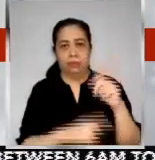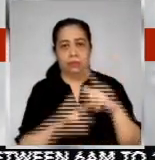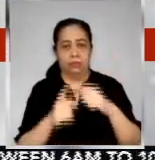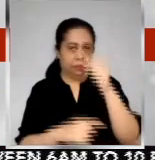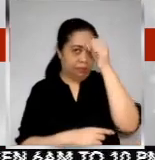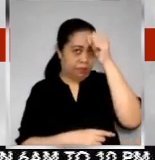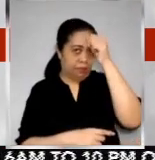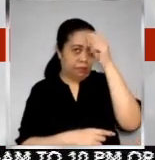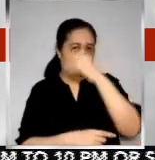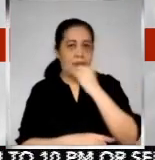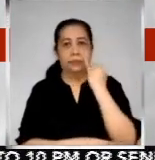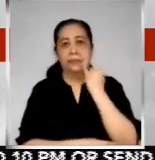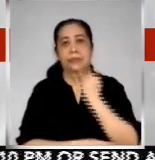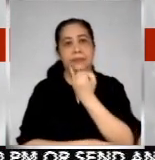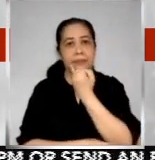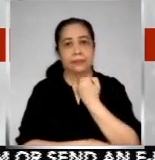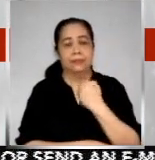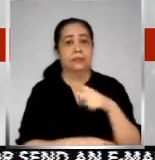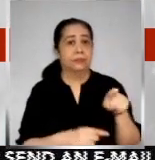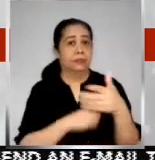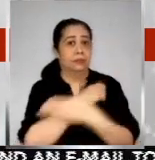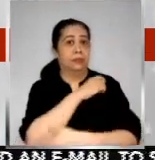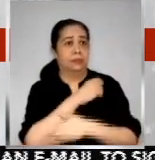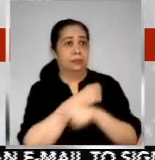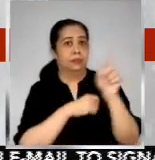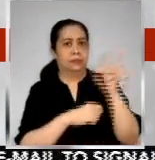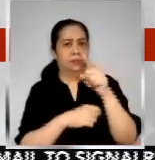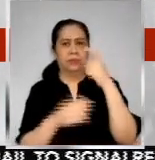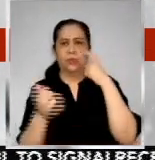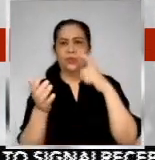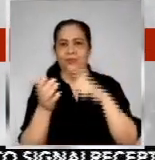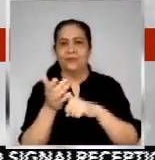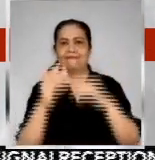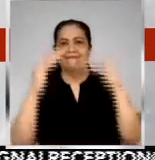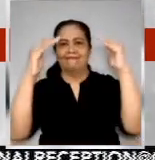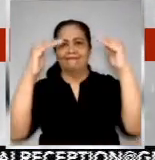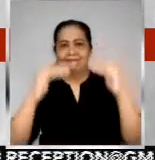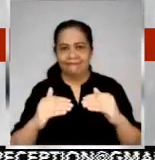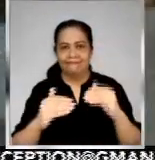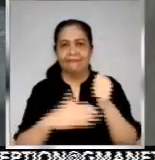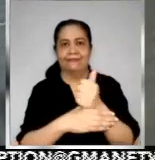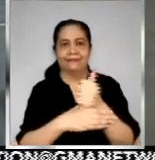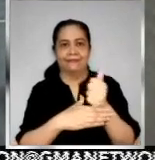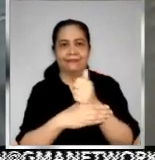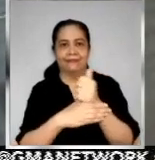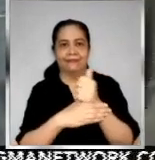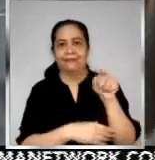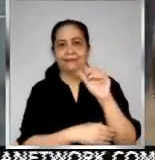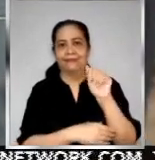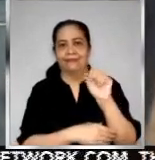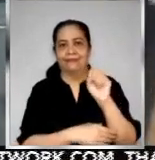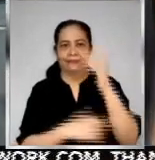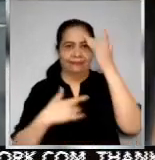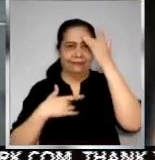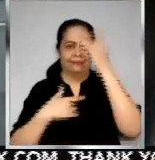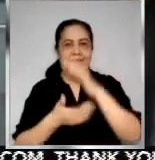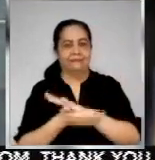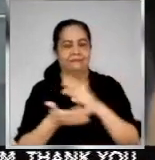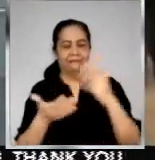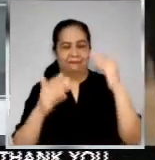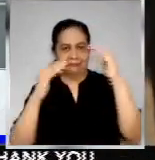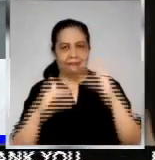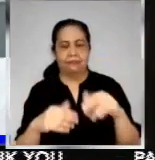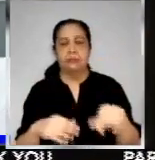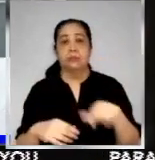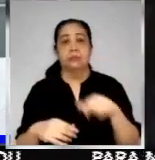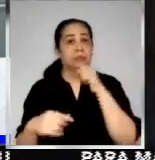Israel. Sa mga bansang ito, kapuna-puna ang pagbaba ng average daily cases. Hindi naman nababahala si Health